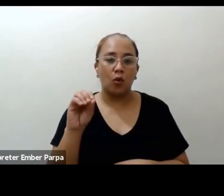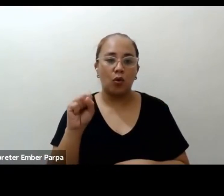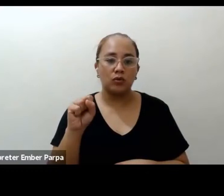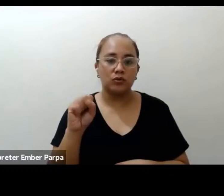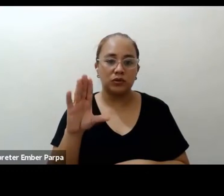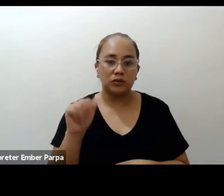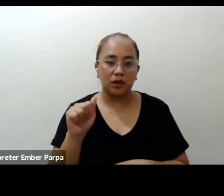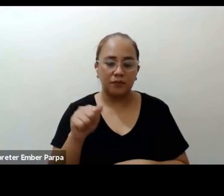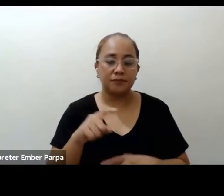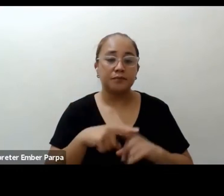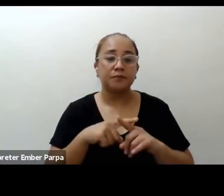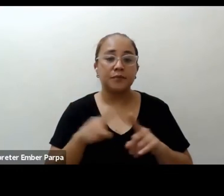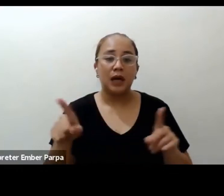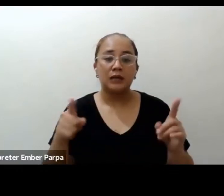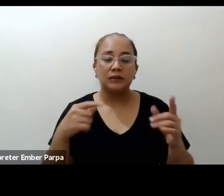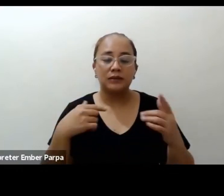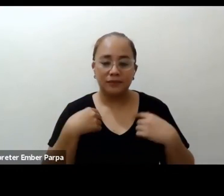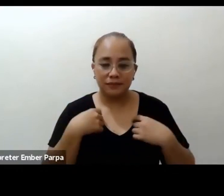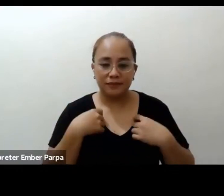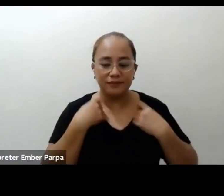Pero pagdating mo na doon sa mga